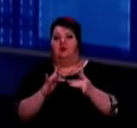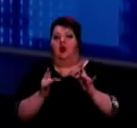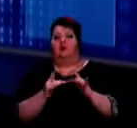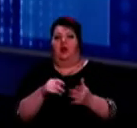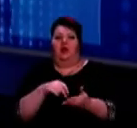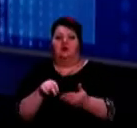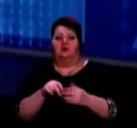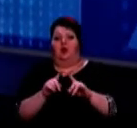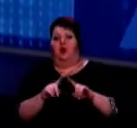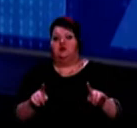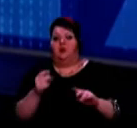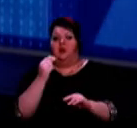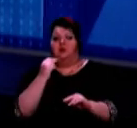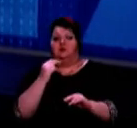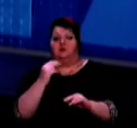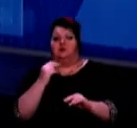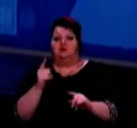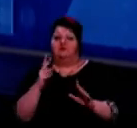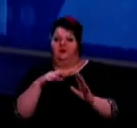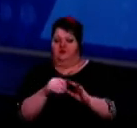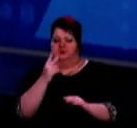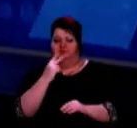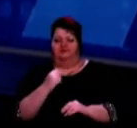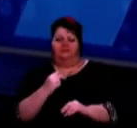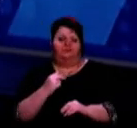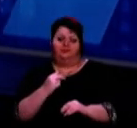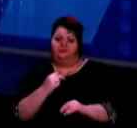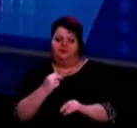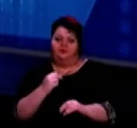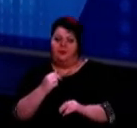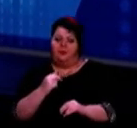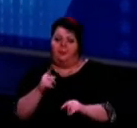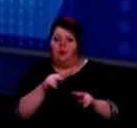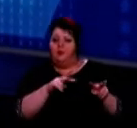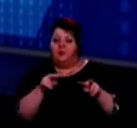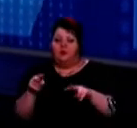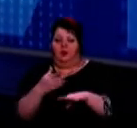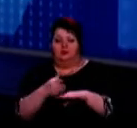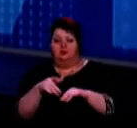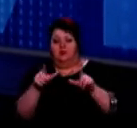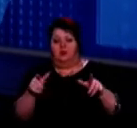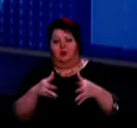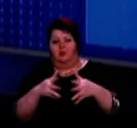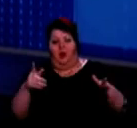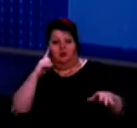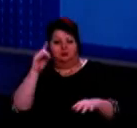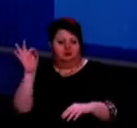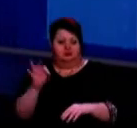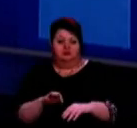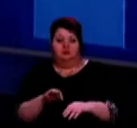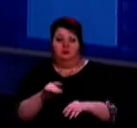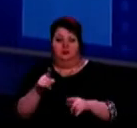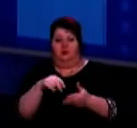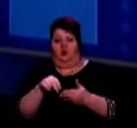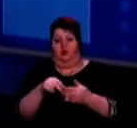особливо харчових продуктів, прямо от війшли в їхнє життя. Спостерігаючи за полтавцями, все-таки переважна більшість